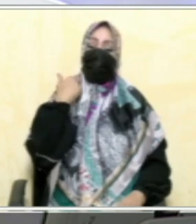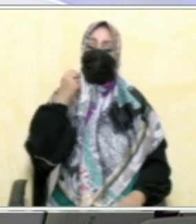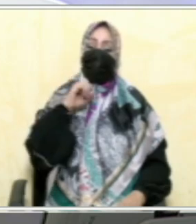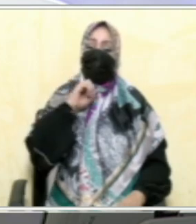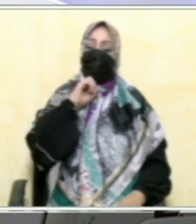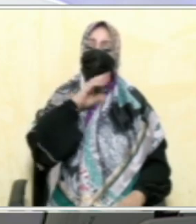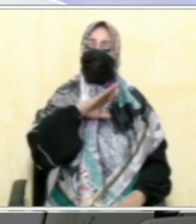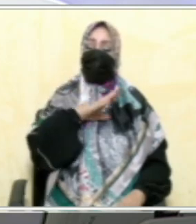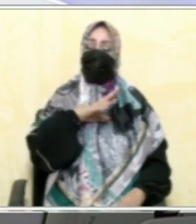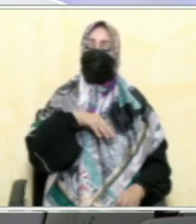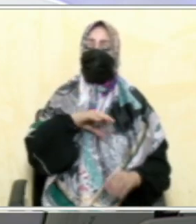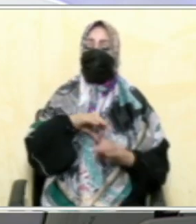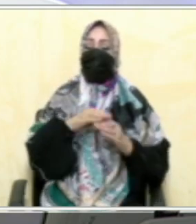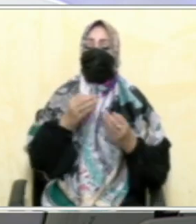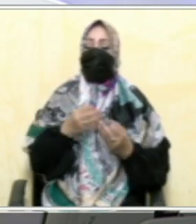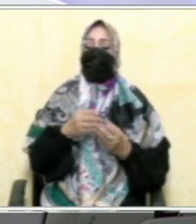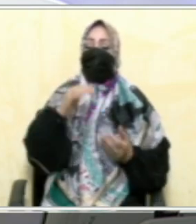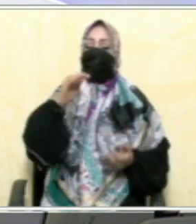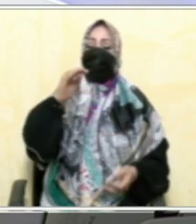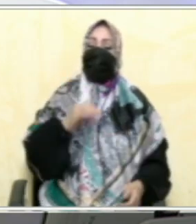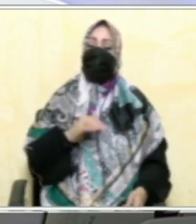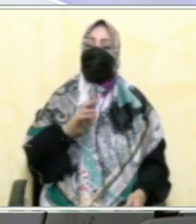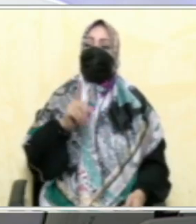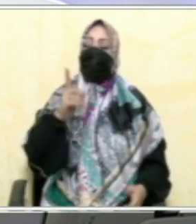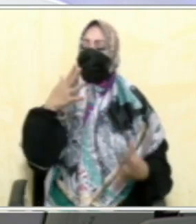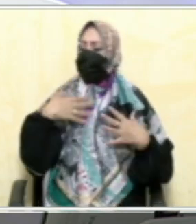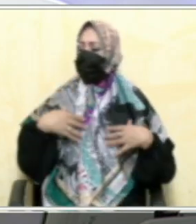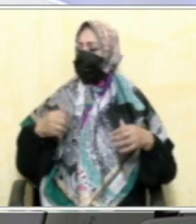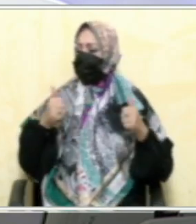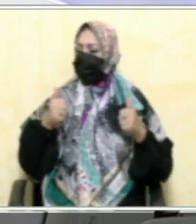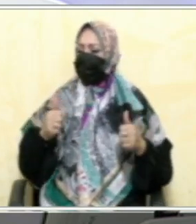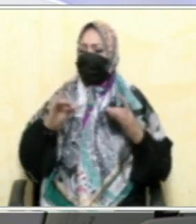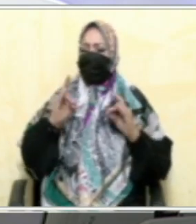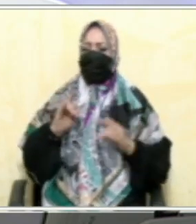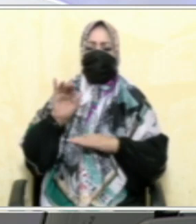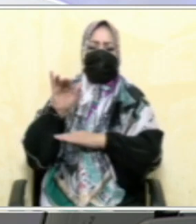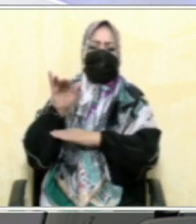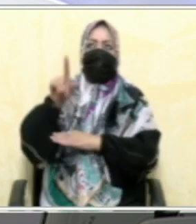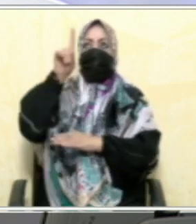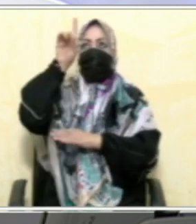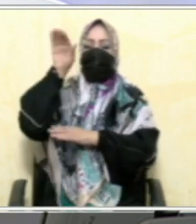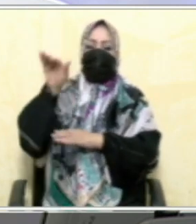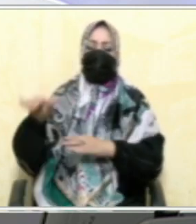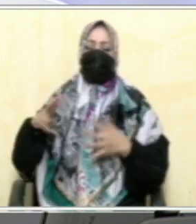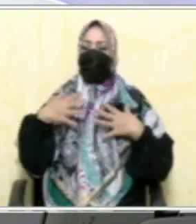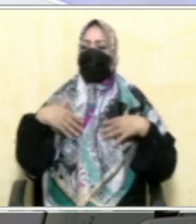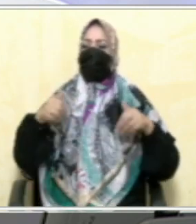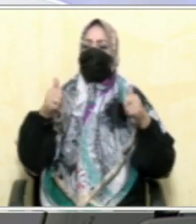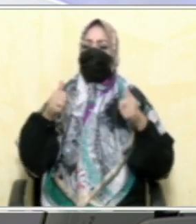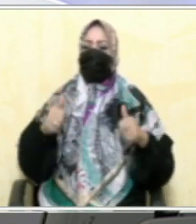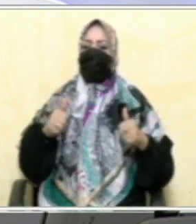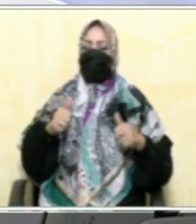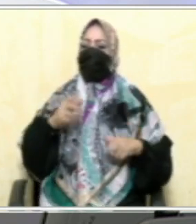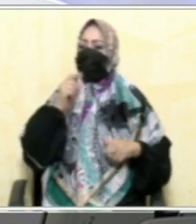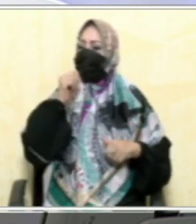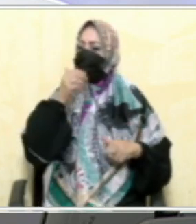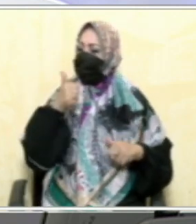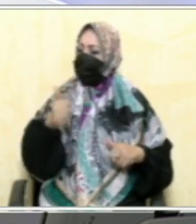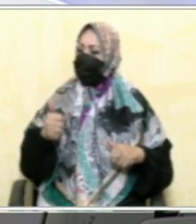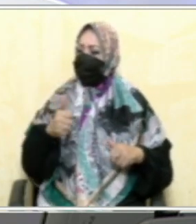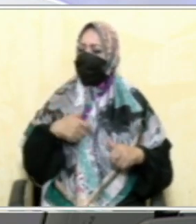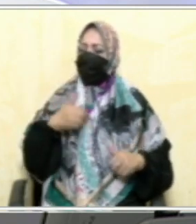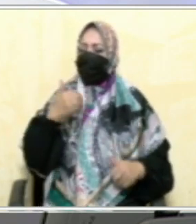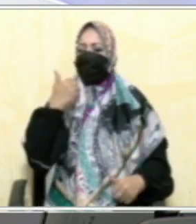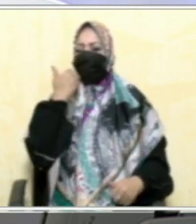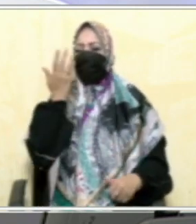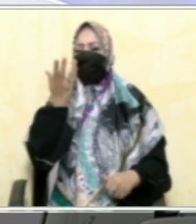وعافية فهو يستخدمها في معاصي الله سبحانه وتعالى، الزنا تكلم الله سبحانه وتعالى